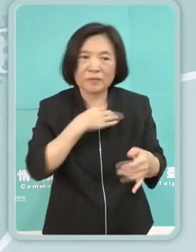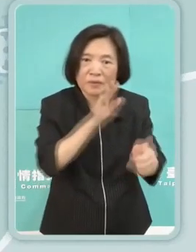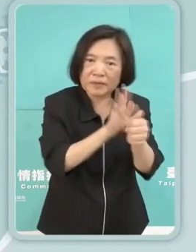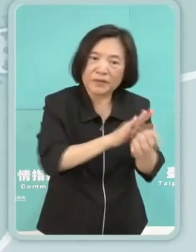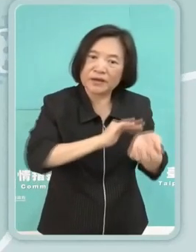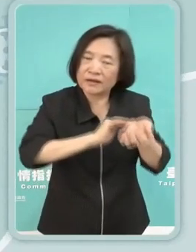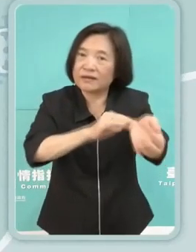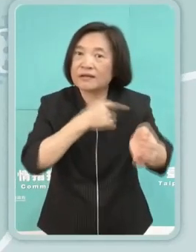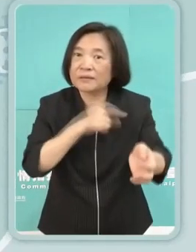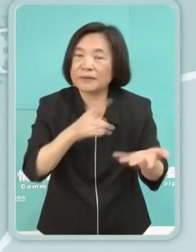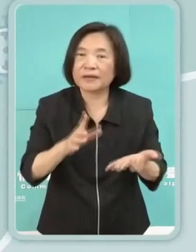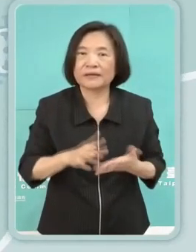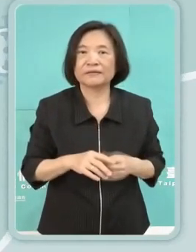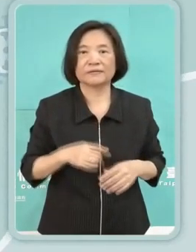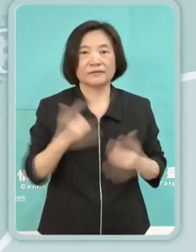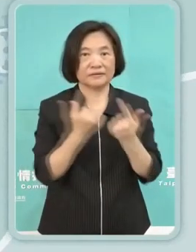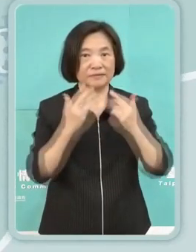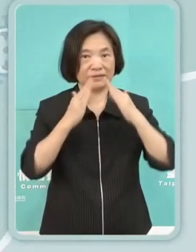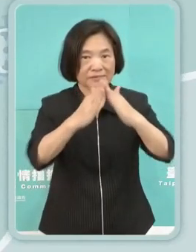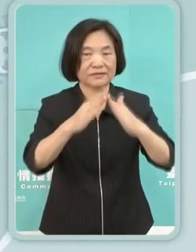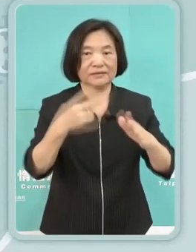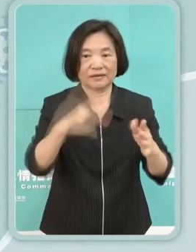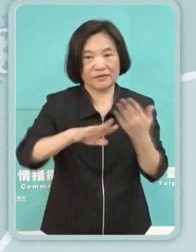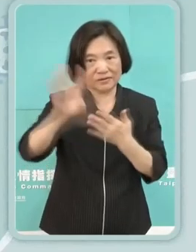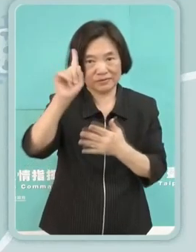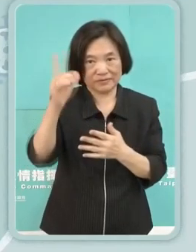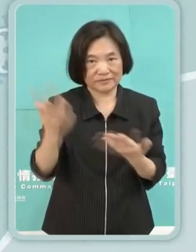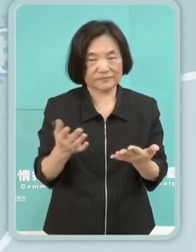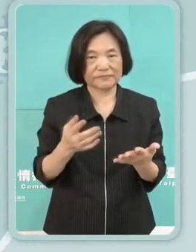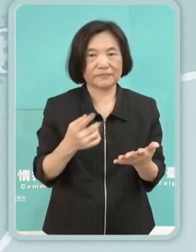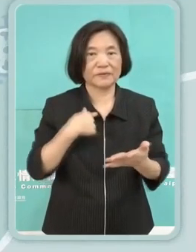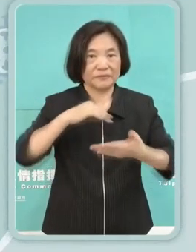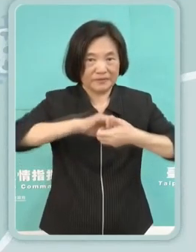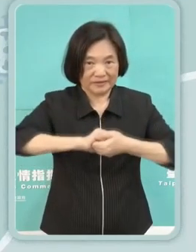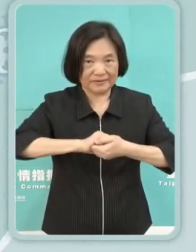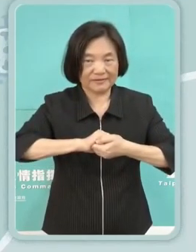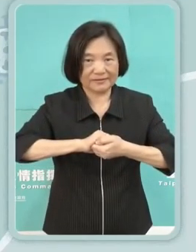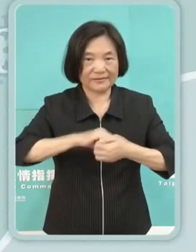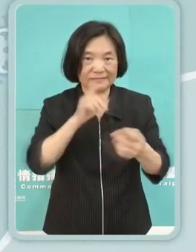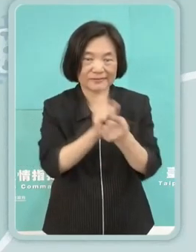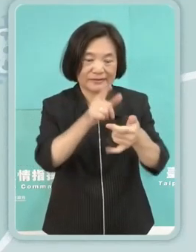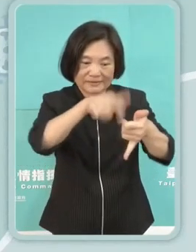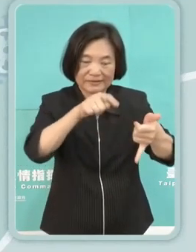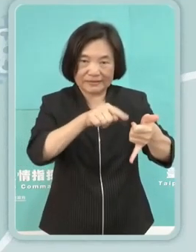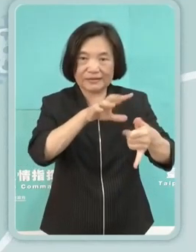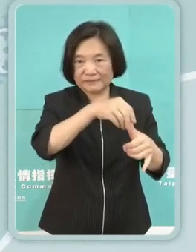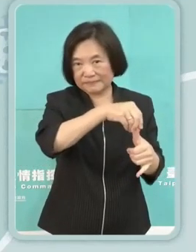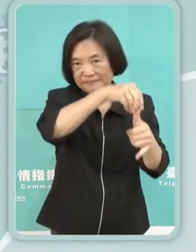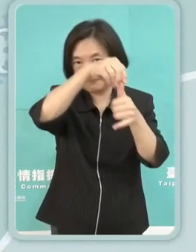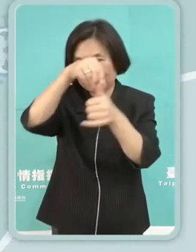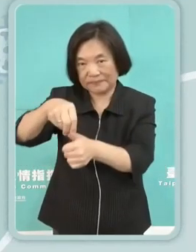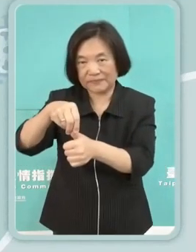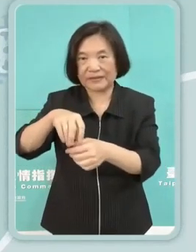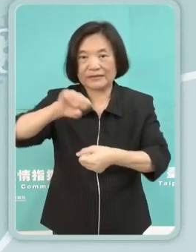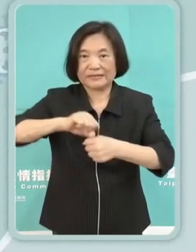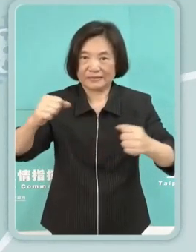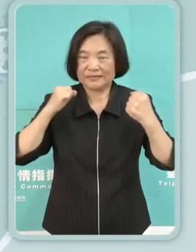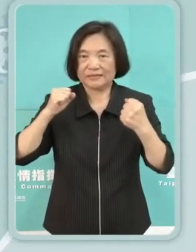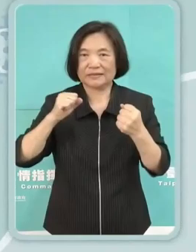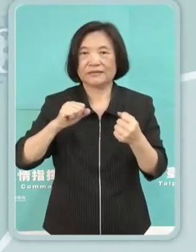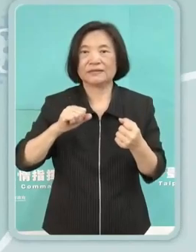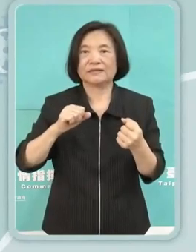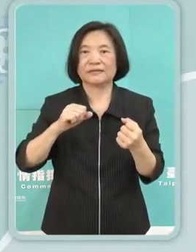医。那我们台北市做的另外一件事情，就是我们一定会把它安置到我们的加强版检疫所